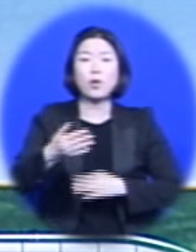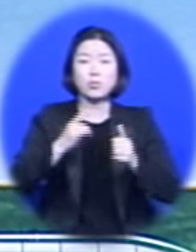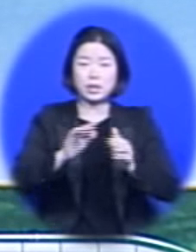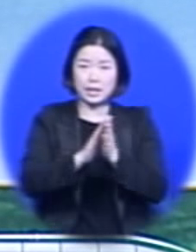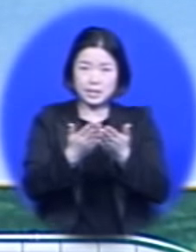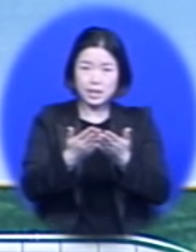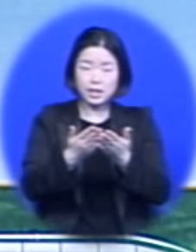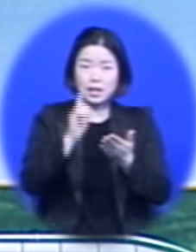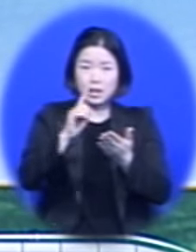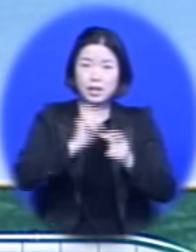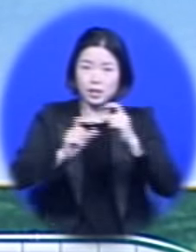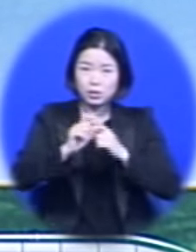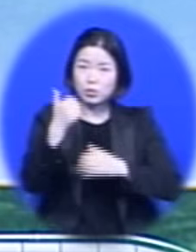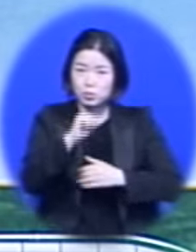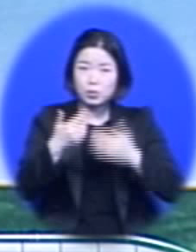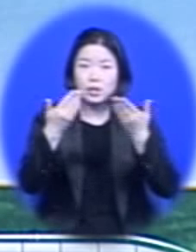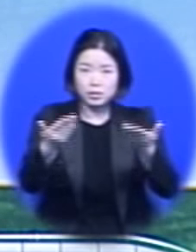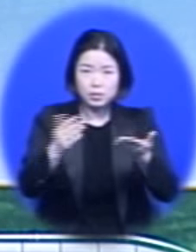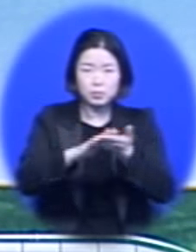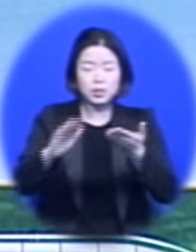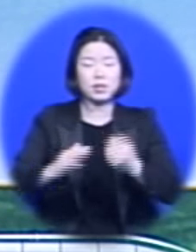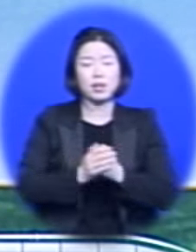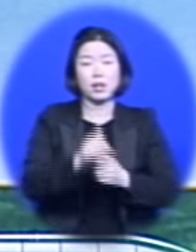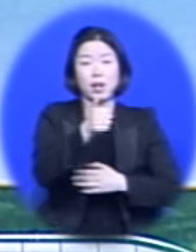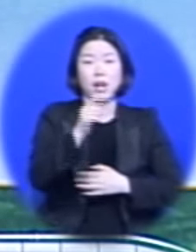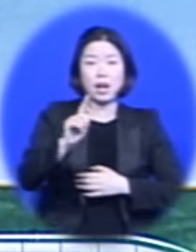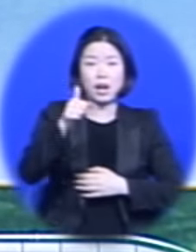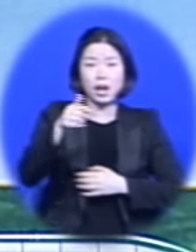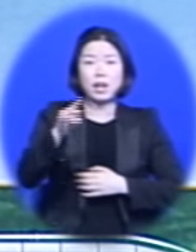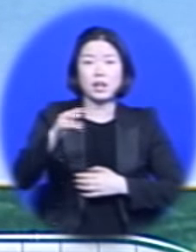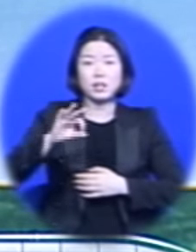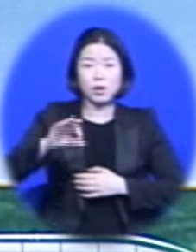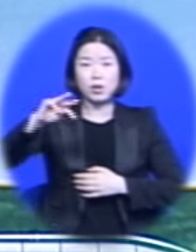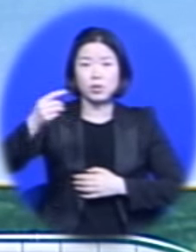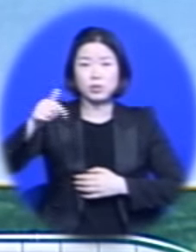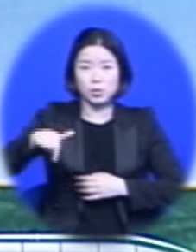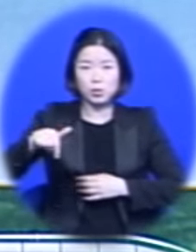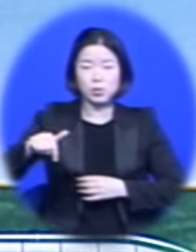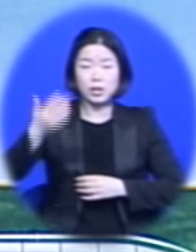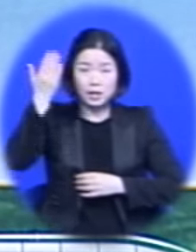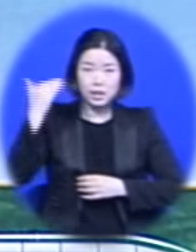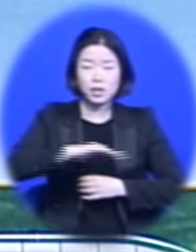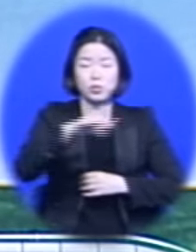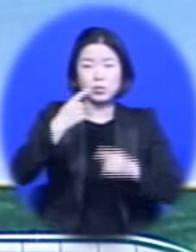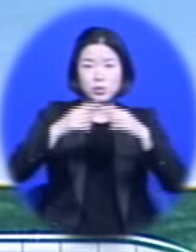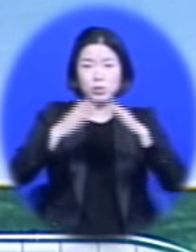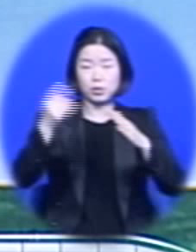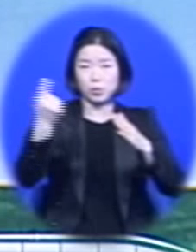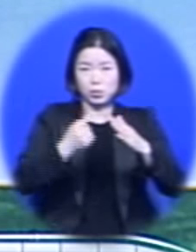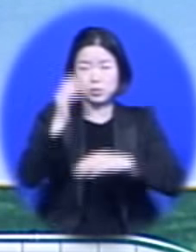한 권을 또 소개해 드리려고 하는데 하형록 목사님, 우리 교회에 오셔서 주일에 설교도